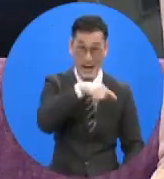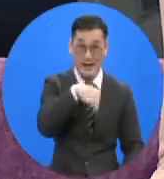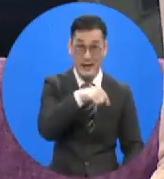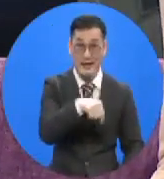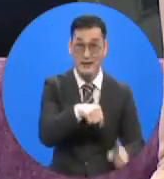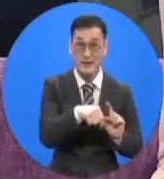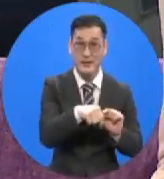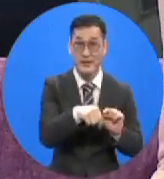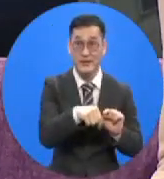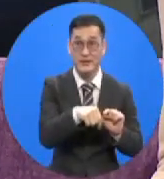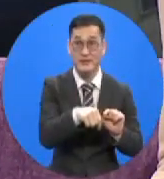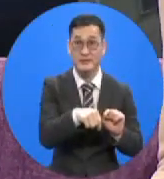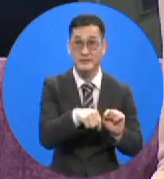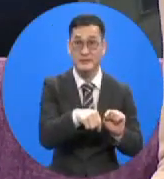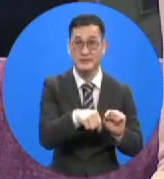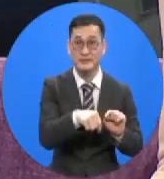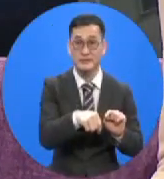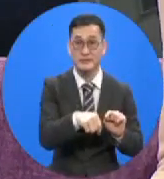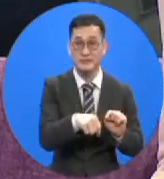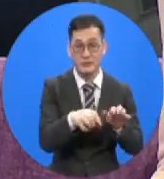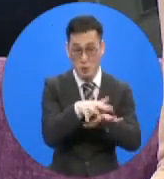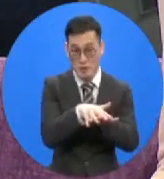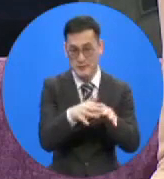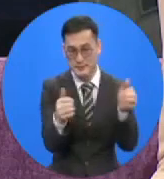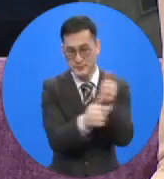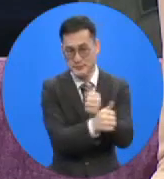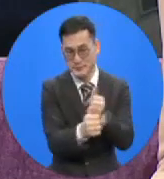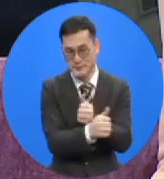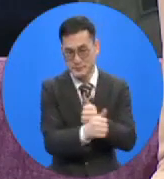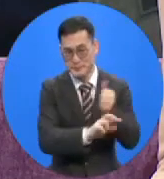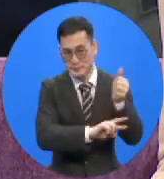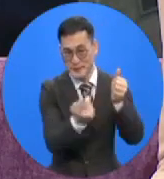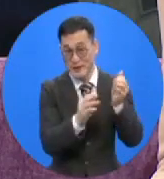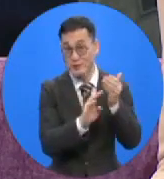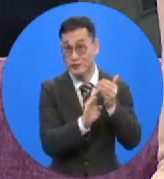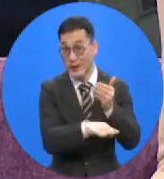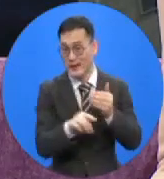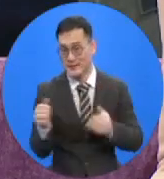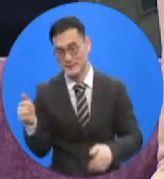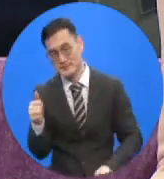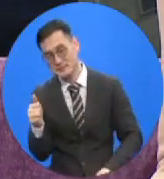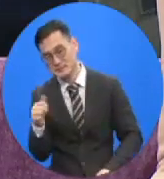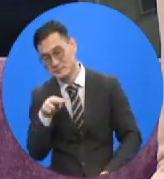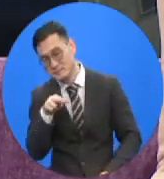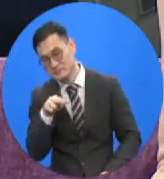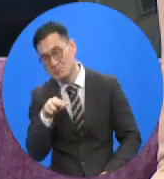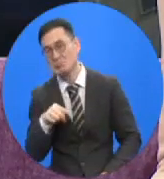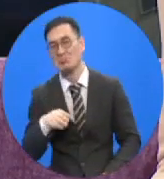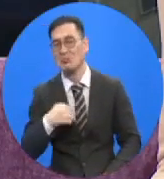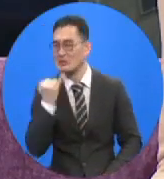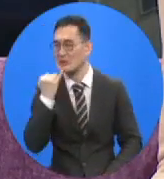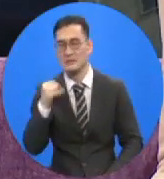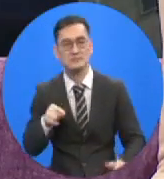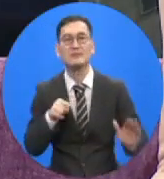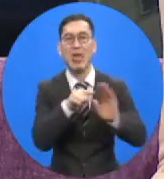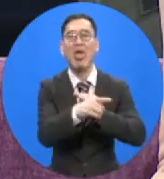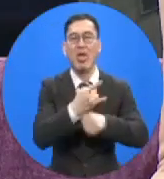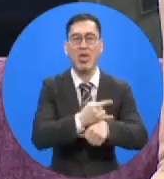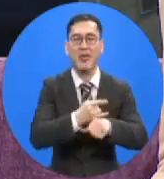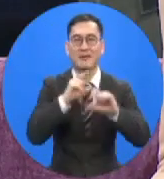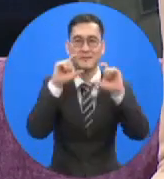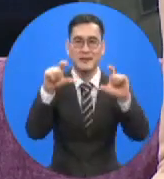인사가 바뀌면서 전격적으로 임종석 전 실장이 검찰에 출석하겠다라고 지금 얘기를 하고 있는 상황입니다.